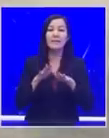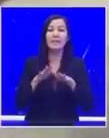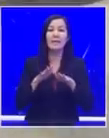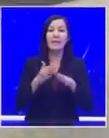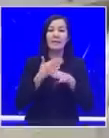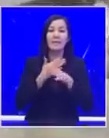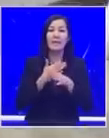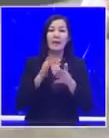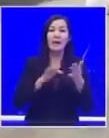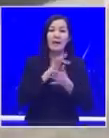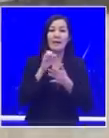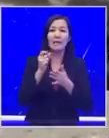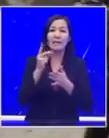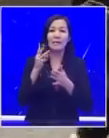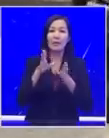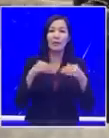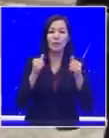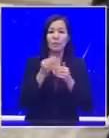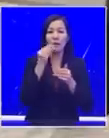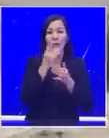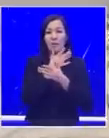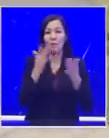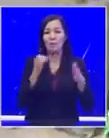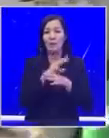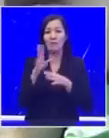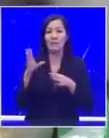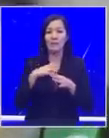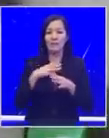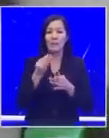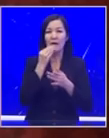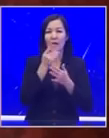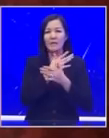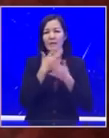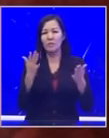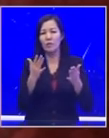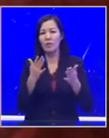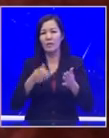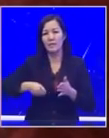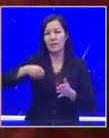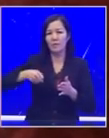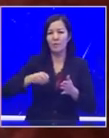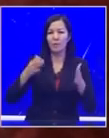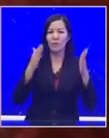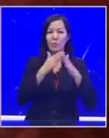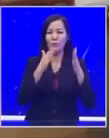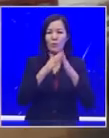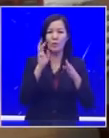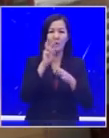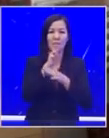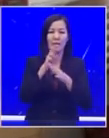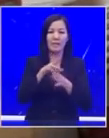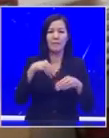арқау болғандар шаһардағы бірнеше отбасына азық түлікпен қамтамасыз етті. Олар азық түрлері салынған